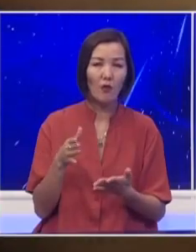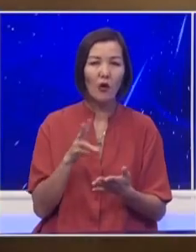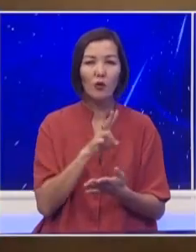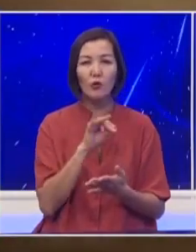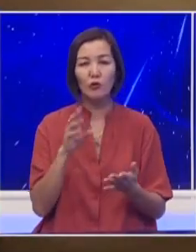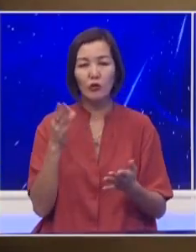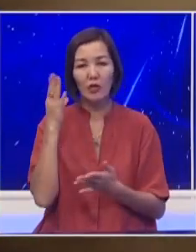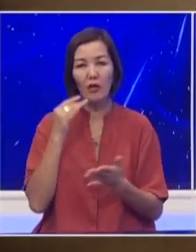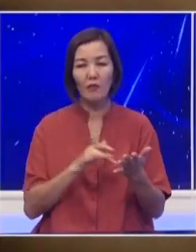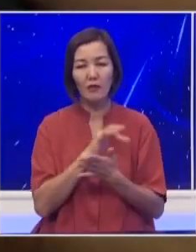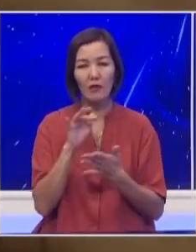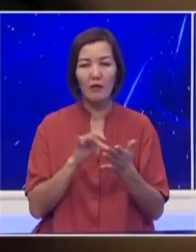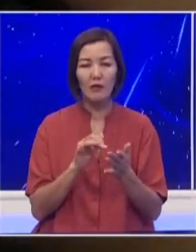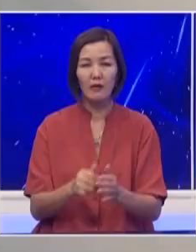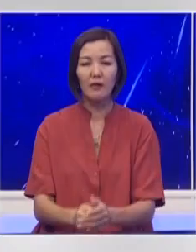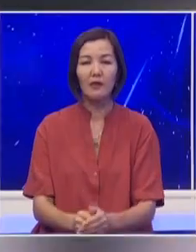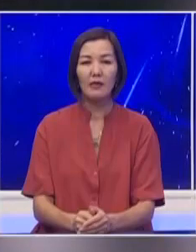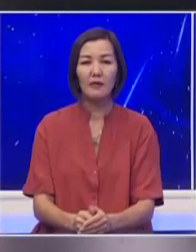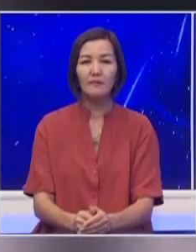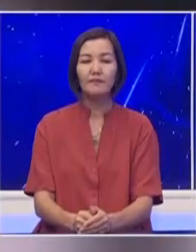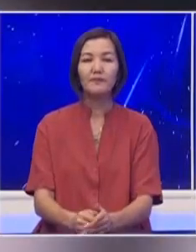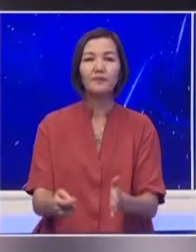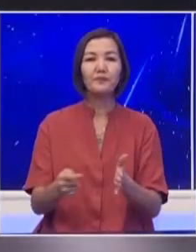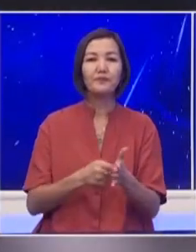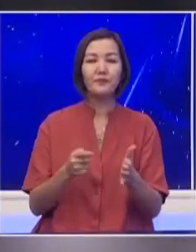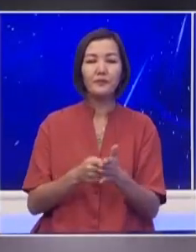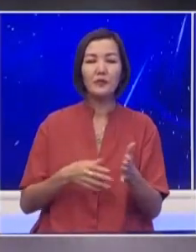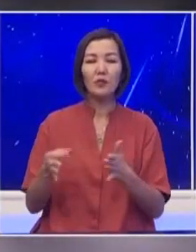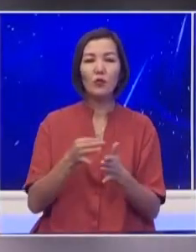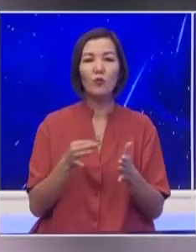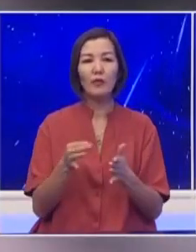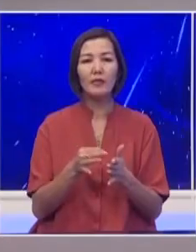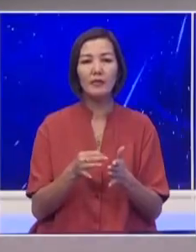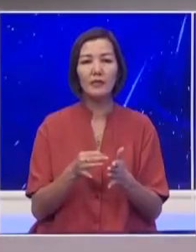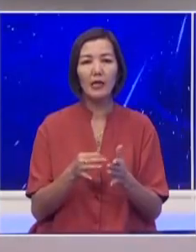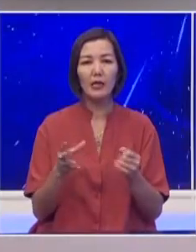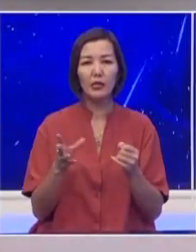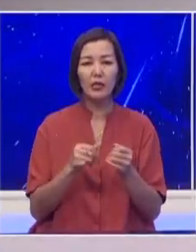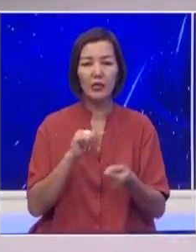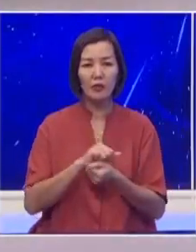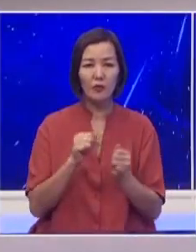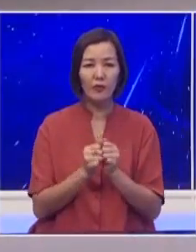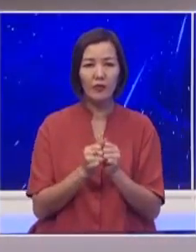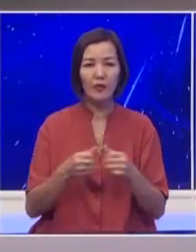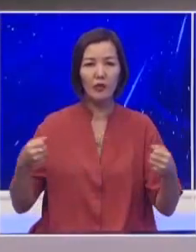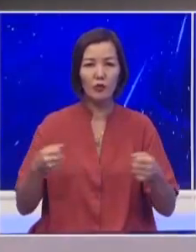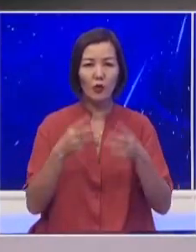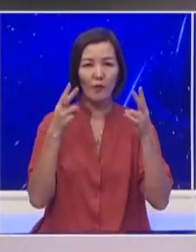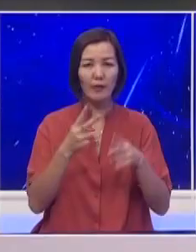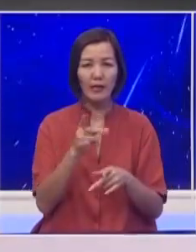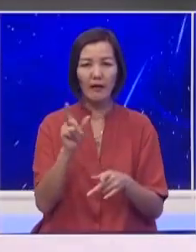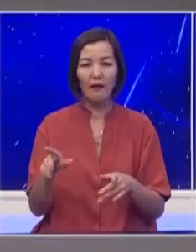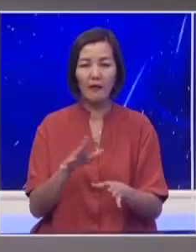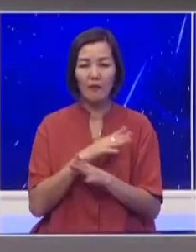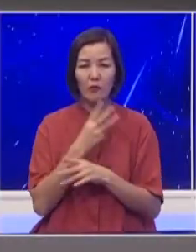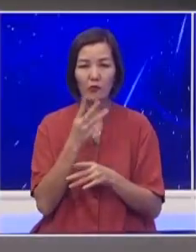Нұрсұлтан, Алматы қалалары. Қарағанды облысындағы молодежный көмір кенінде жол апаты болып 2 адам мерт болды. Тағы 3 адам